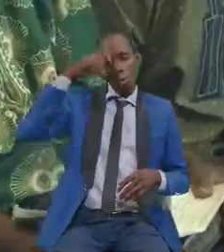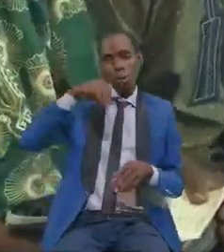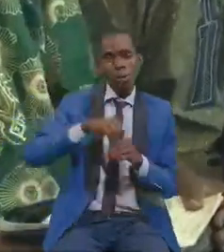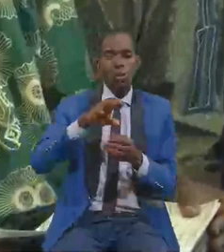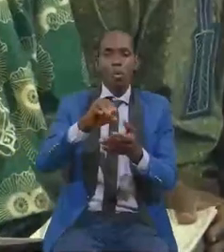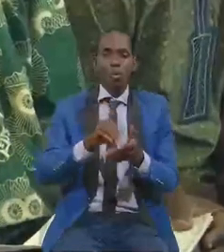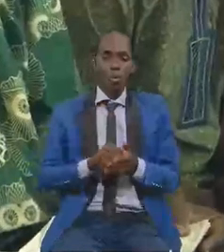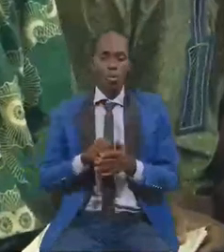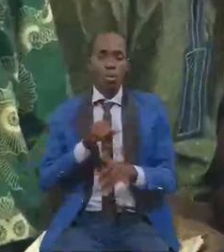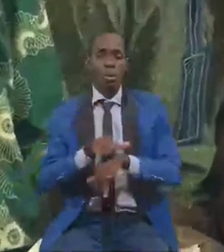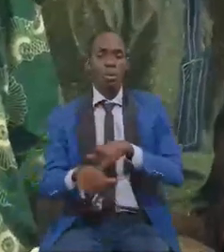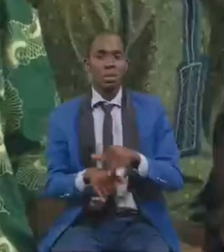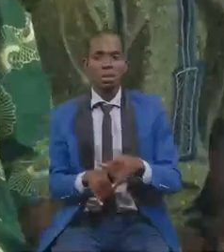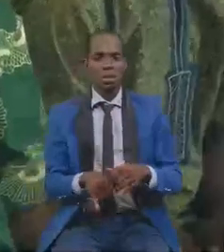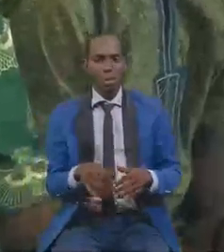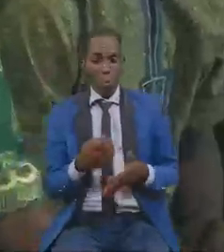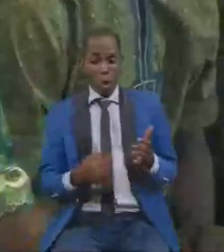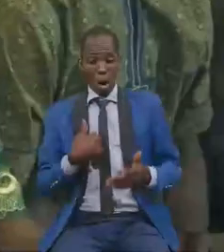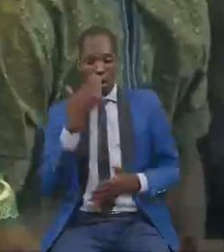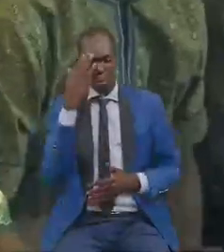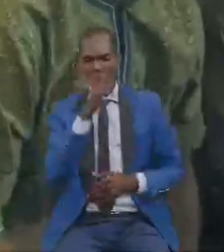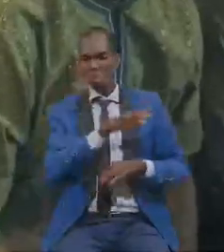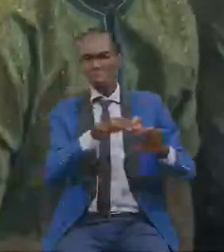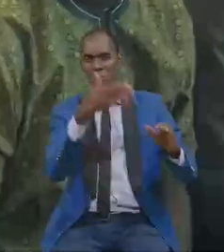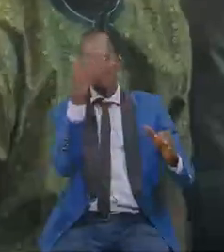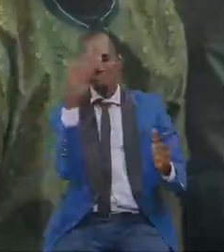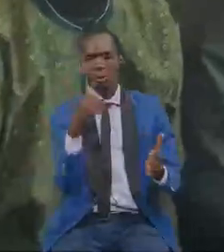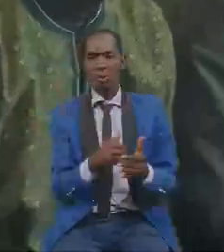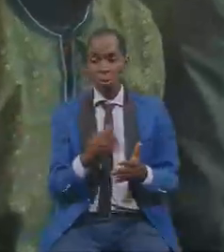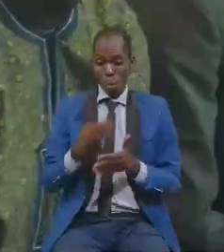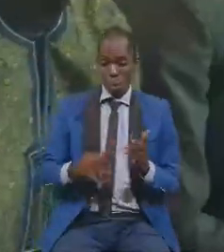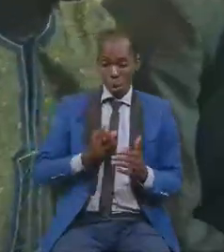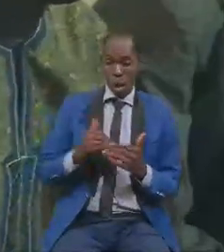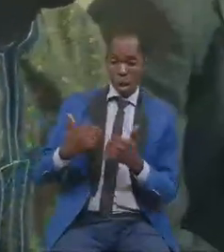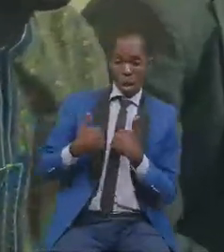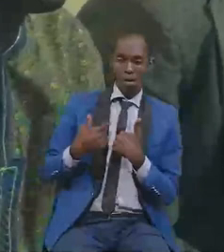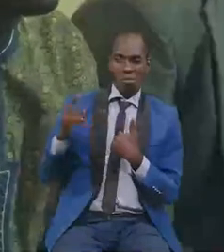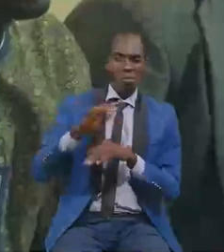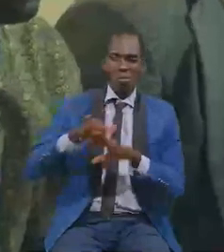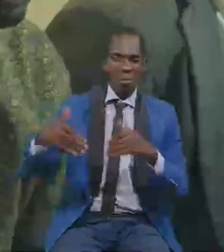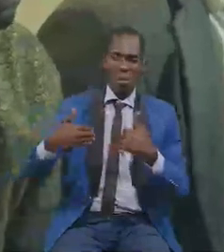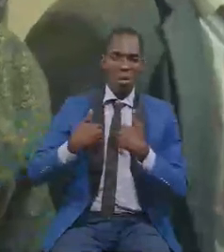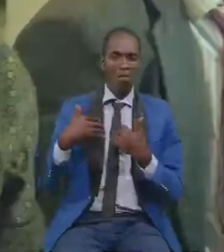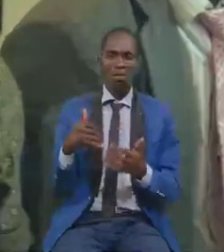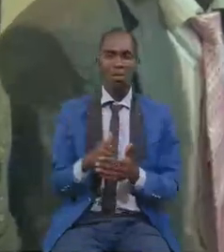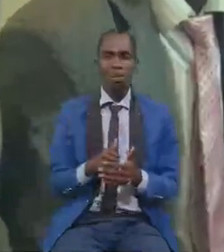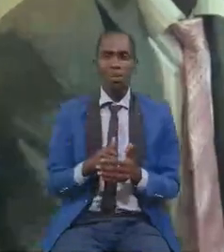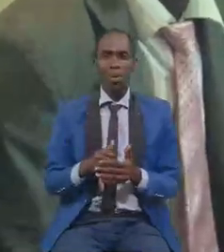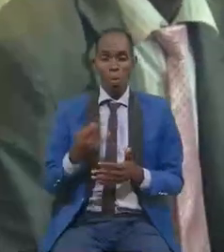pensez à toi, mais ce que je connais, qu'ils ne connaissent pas. Ce que moi j'ai, qu'ils n'en ont pas. Ce que je peux faire,